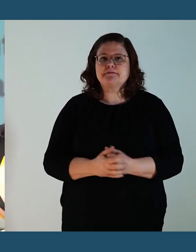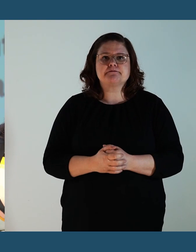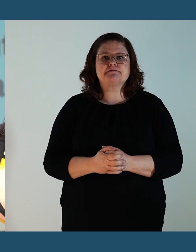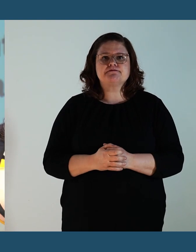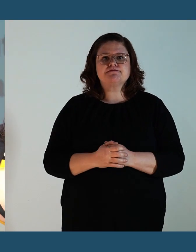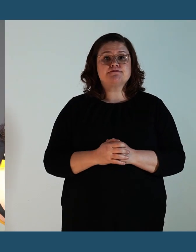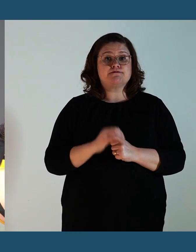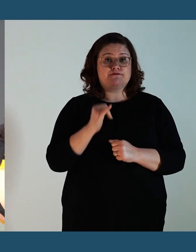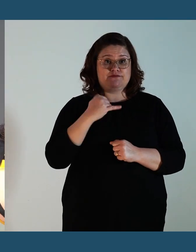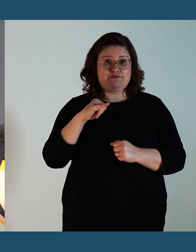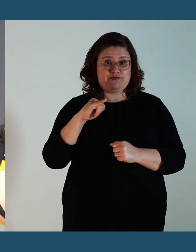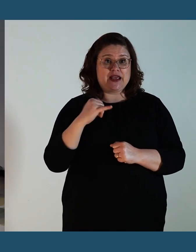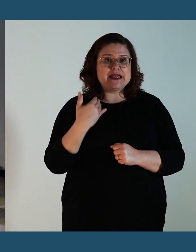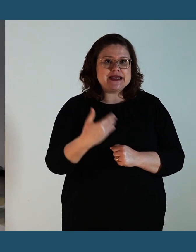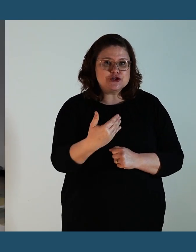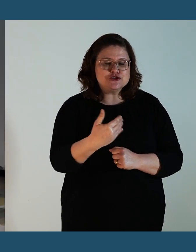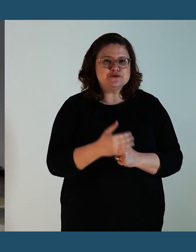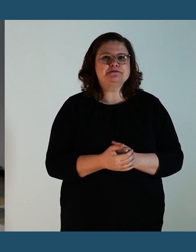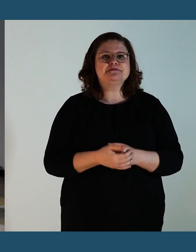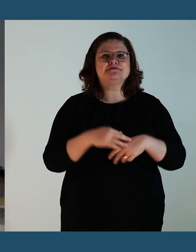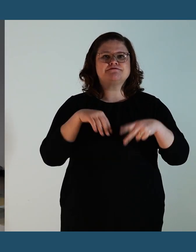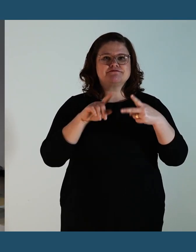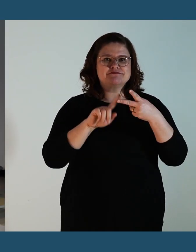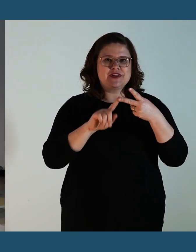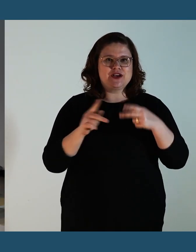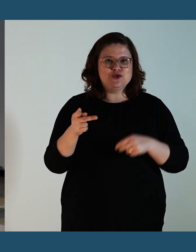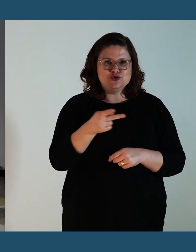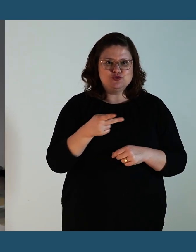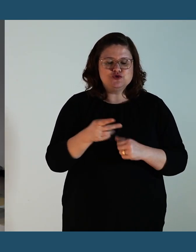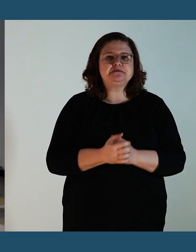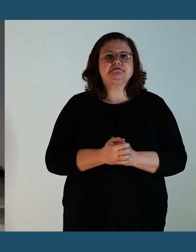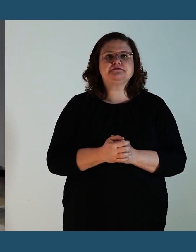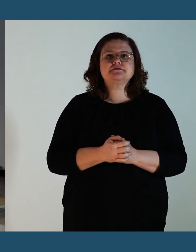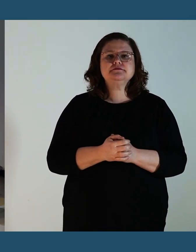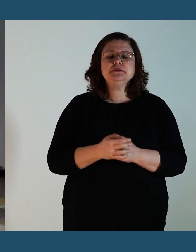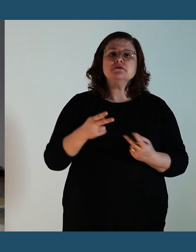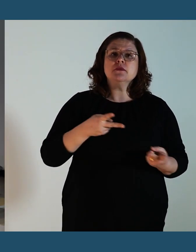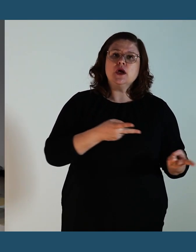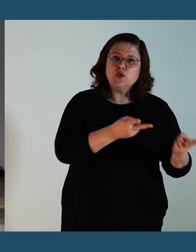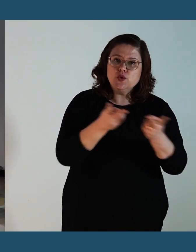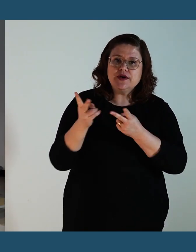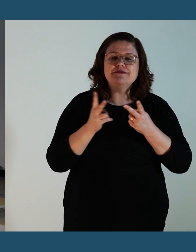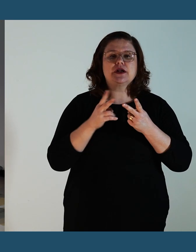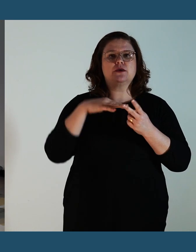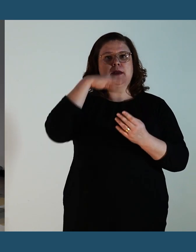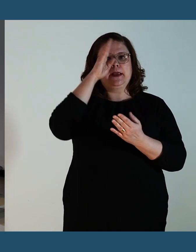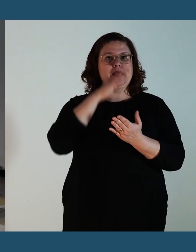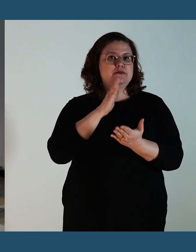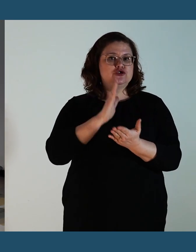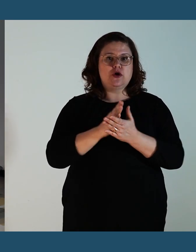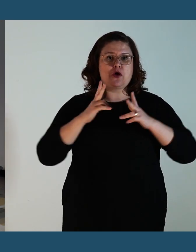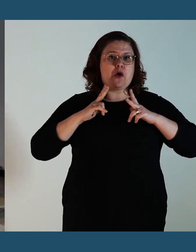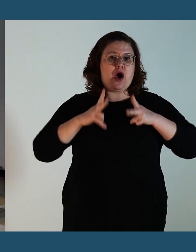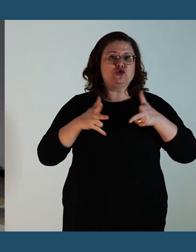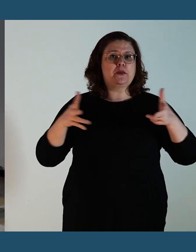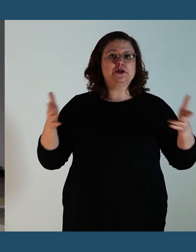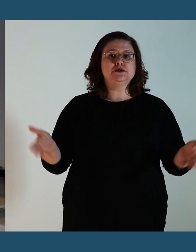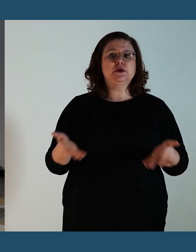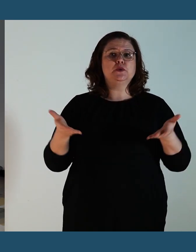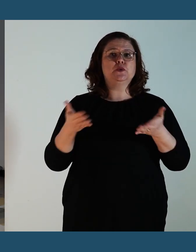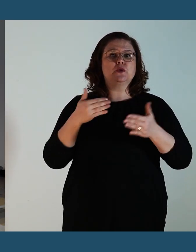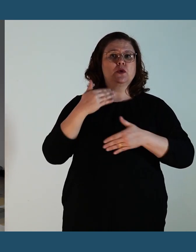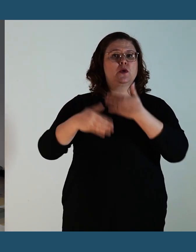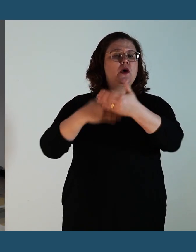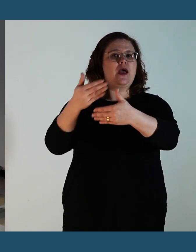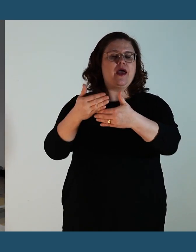Kiitos. Mennään seuraavaan kysymykseen. Yhdenvertaisuus ja ihmisen oikeudet eivät edisty itsestään, vaan vaativat